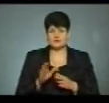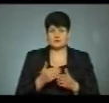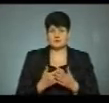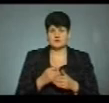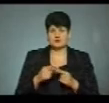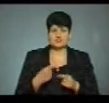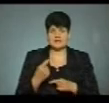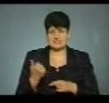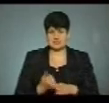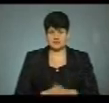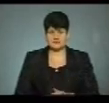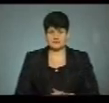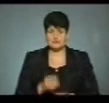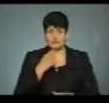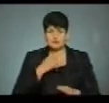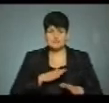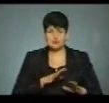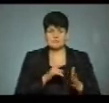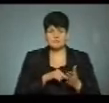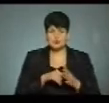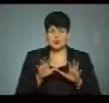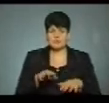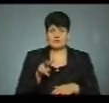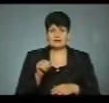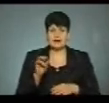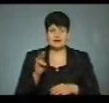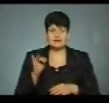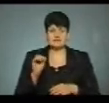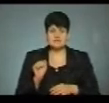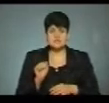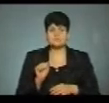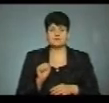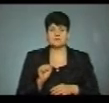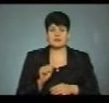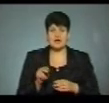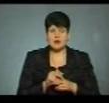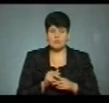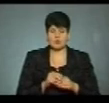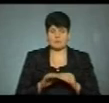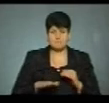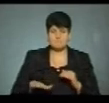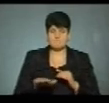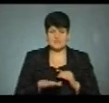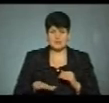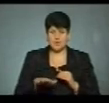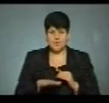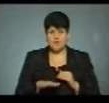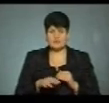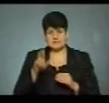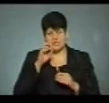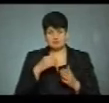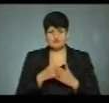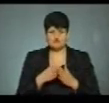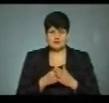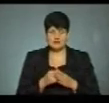через тиждень. За словами заступника міського голови Ланівців Вадима Щеглова, на ремонт підлоги у спортзалі з держбюджету та бюджету